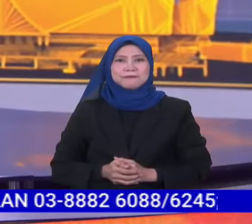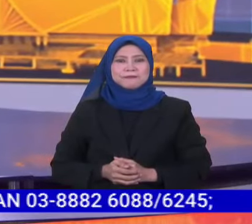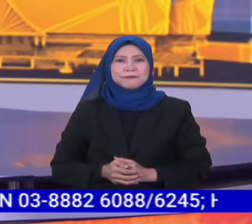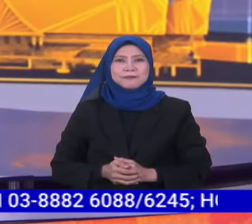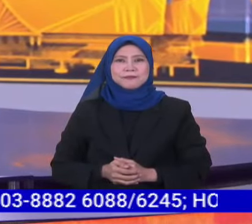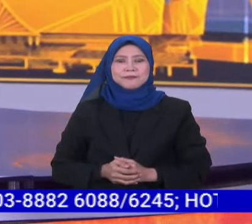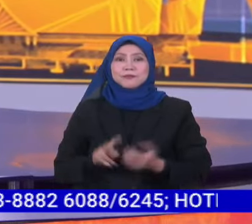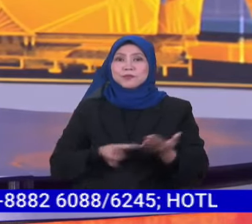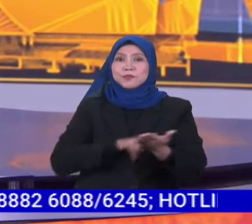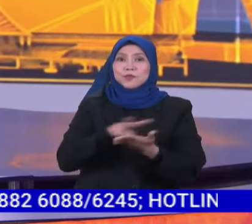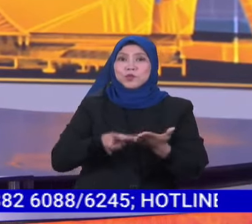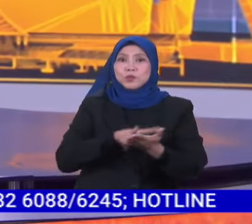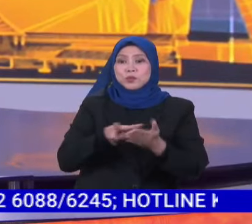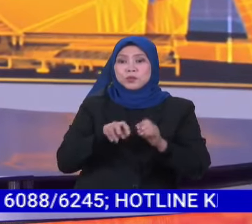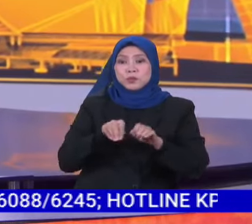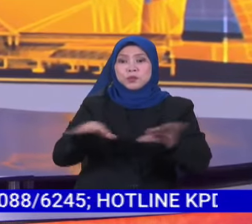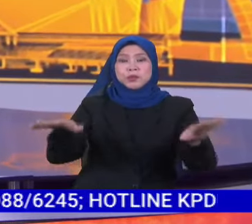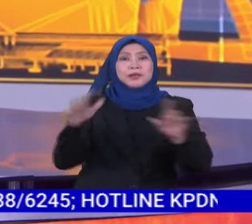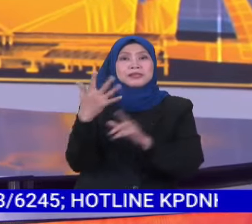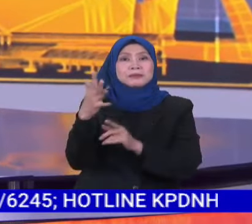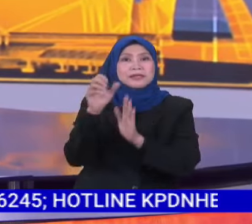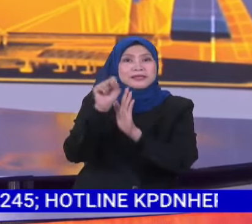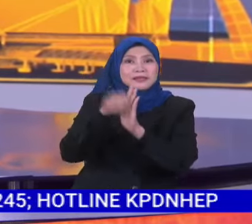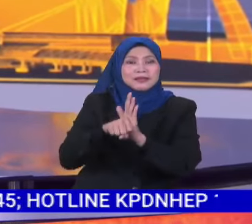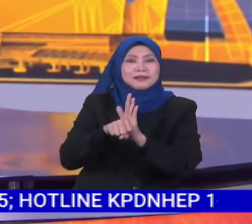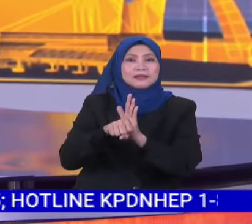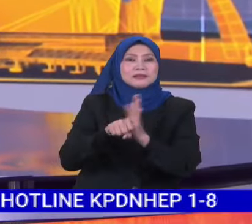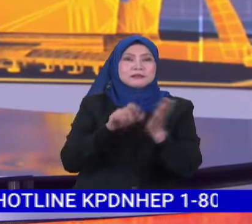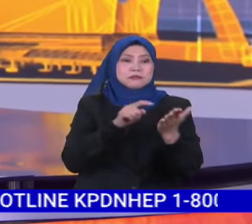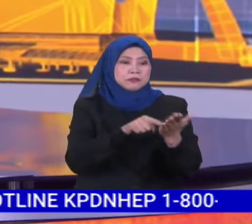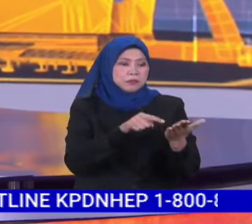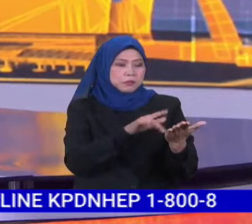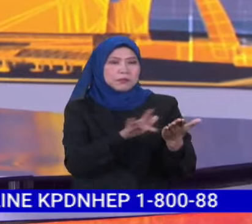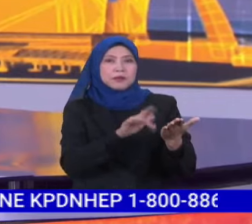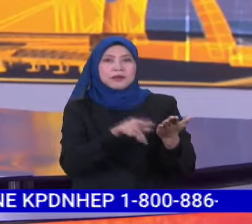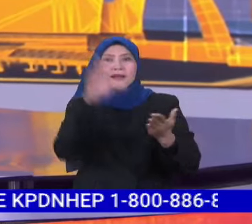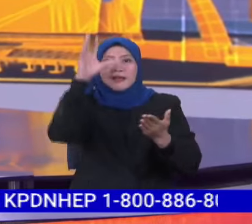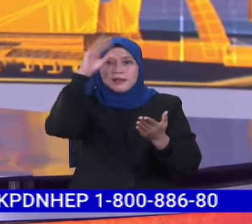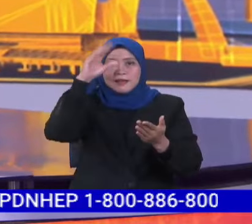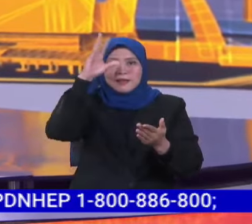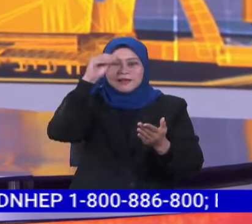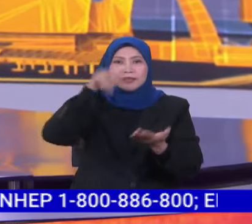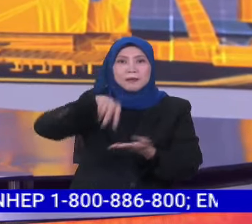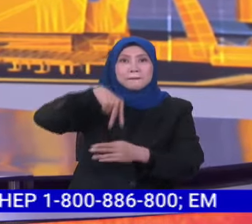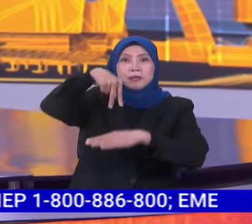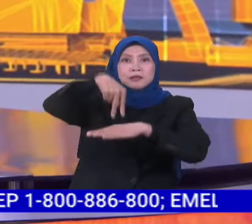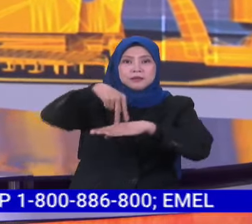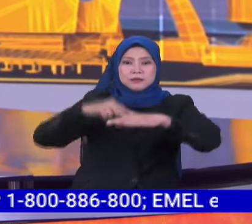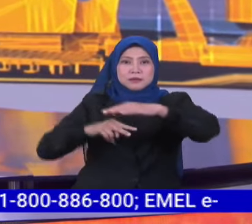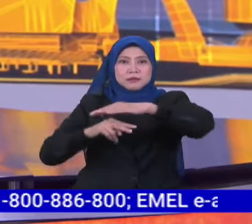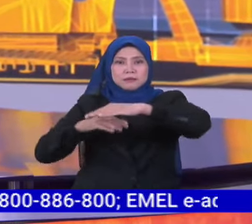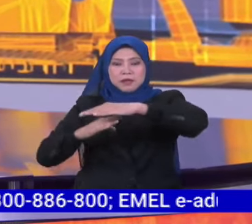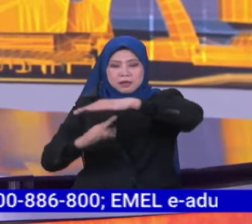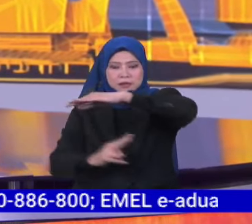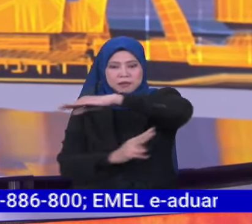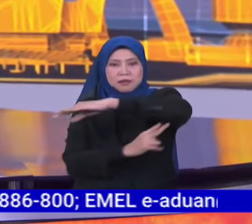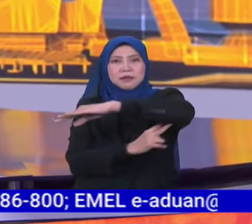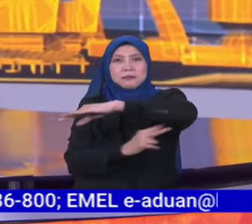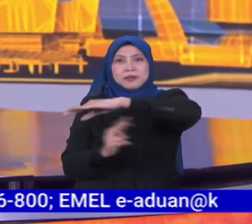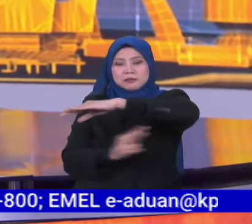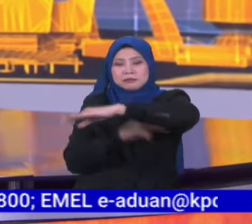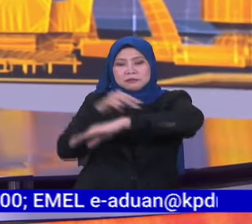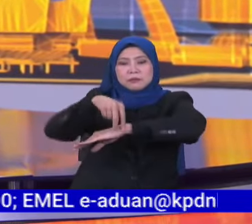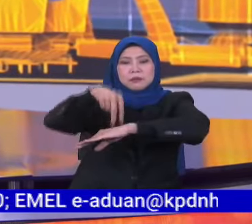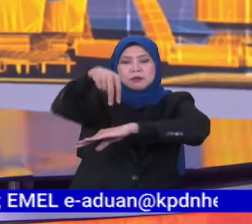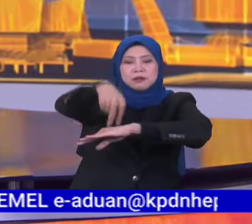Hai susulan bola video berdurasi 15 saat di media sosial memaparkan seorang lelaki berdiri diluar penghadang tepi sebuah